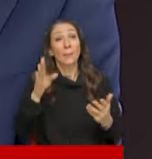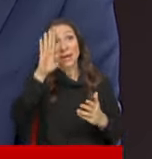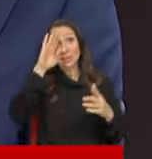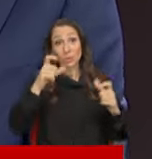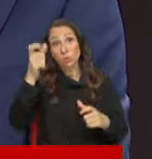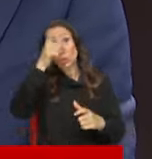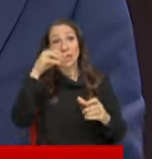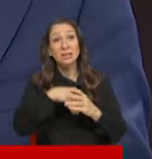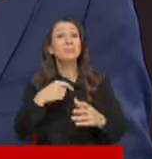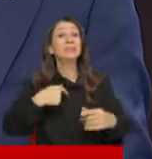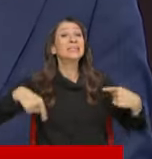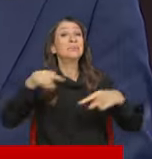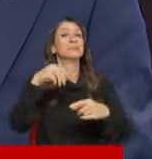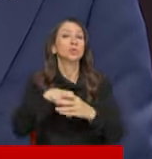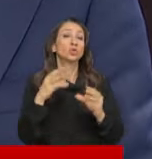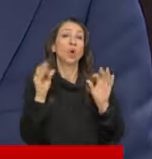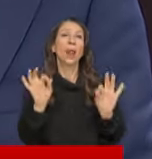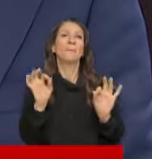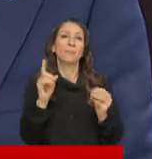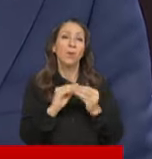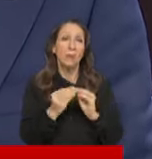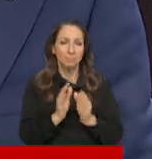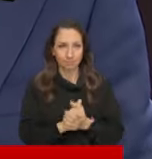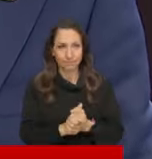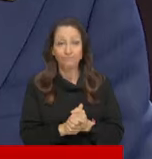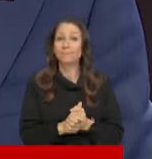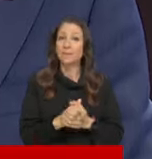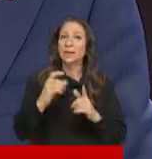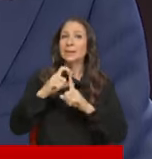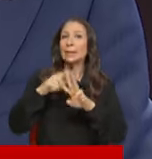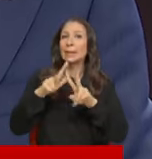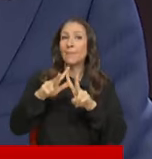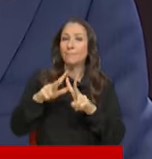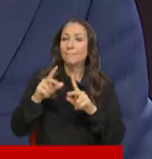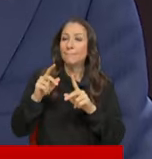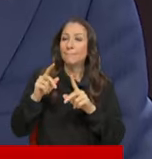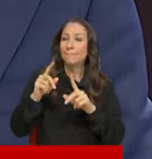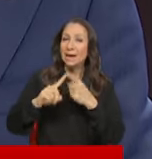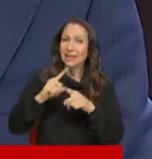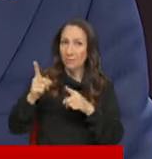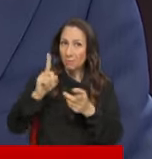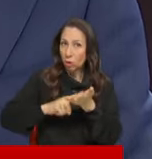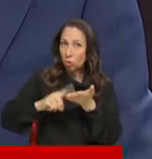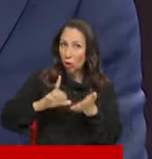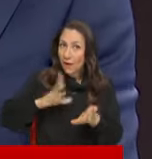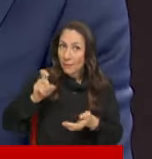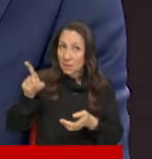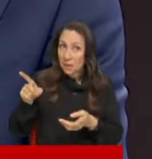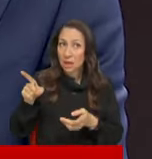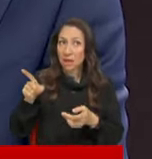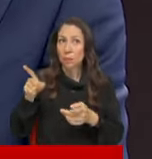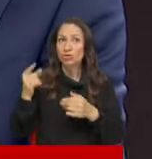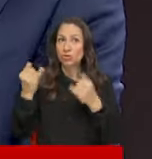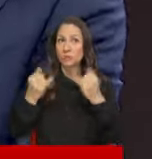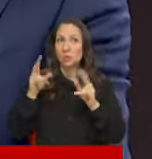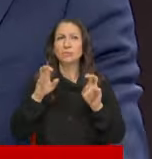için Türkiye için ve bizim için çok önemli bir sorun Peki Eee den Parti ile bir protokol var mı bir başka tartışma